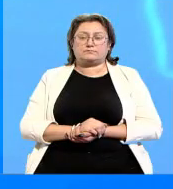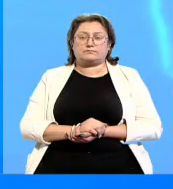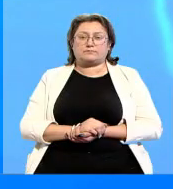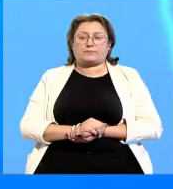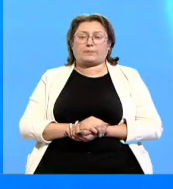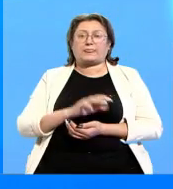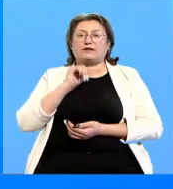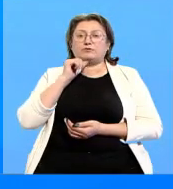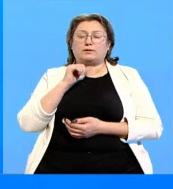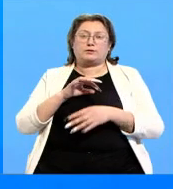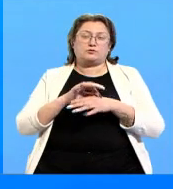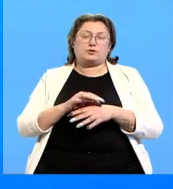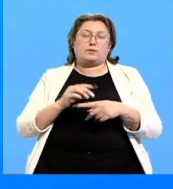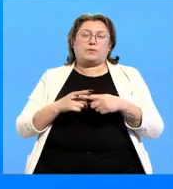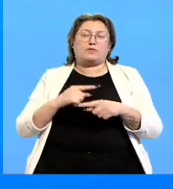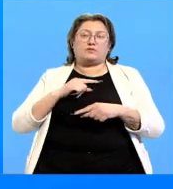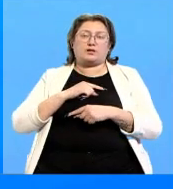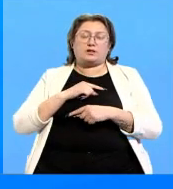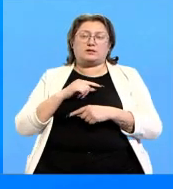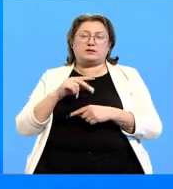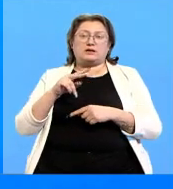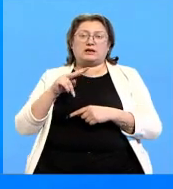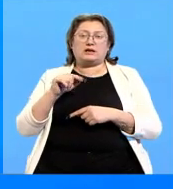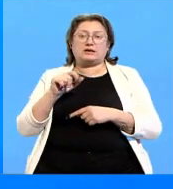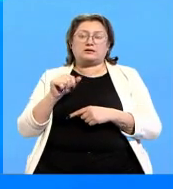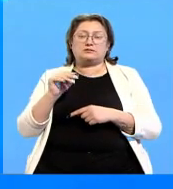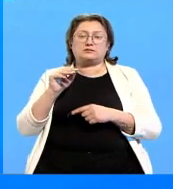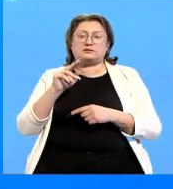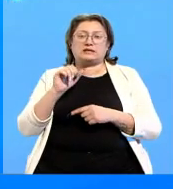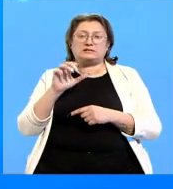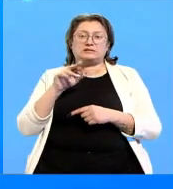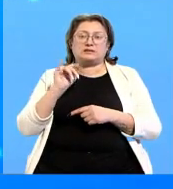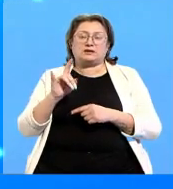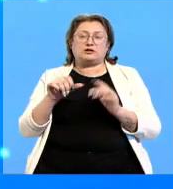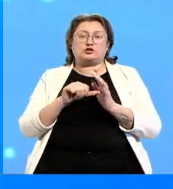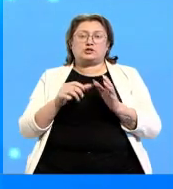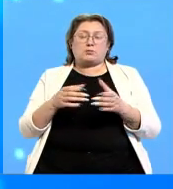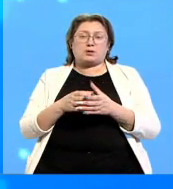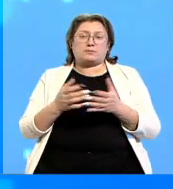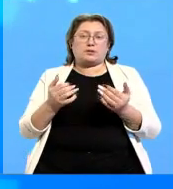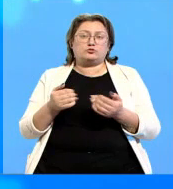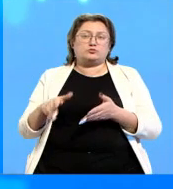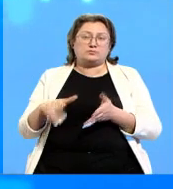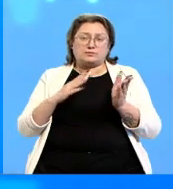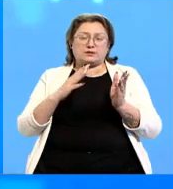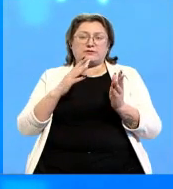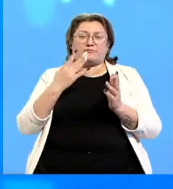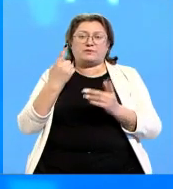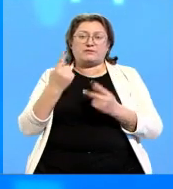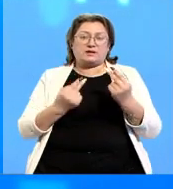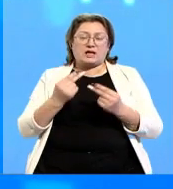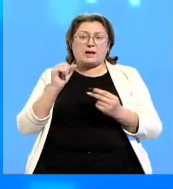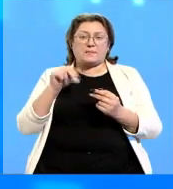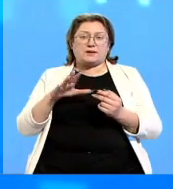Қостанайда Достар Жайдарман Лигасының жартылай финалы өтті. Сайыста сәуір айында өткен алғашқа ойында жолдама алған 6 команда бақ